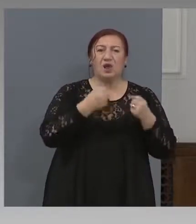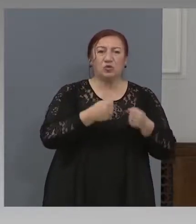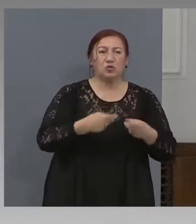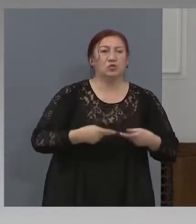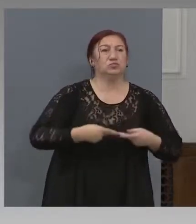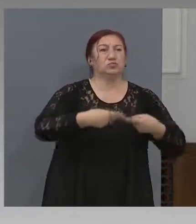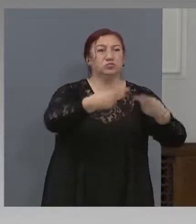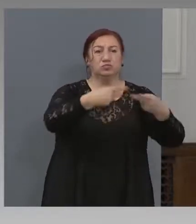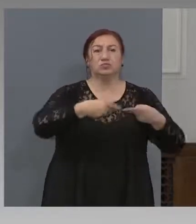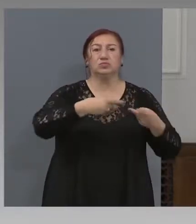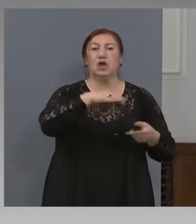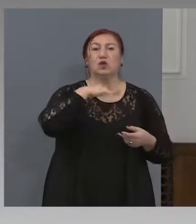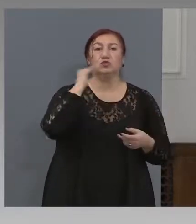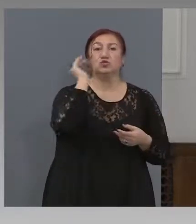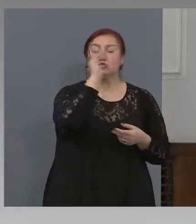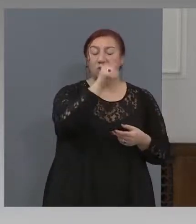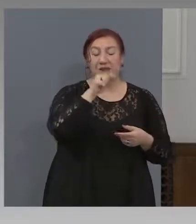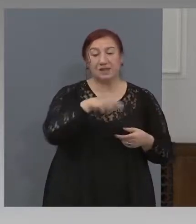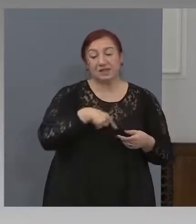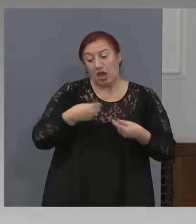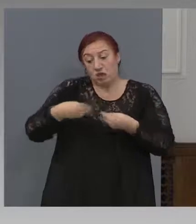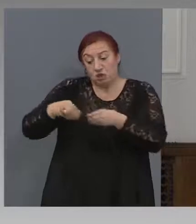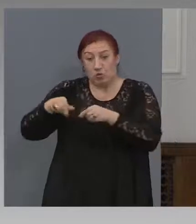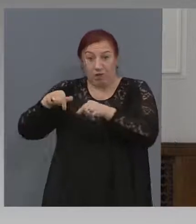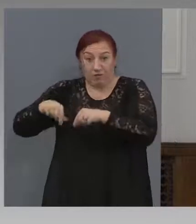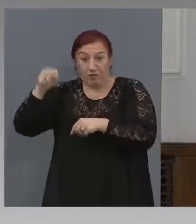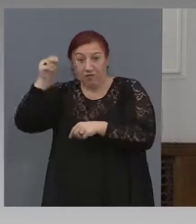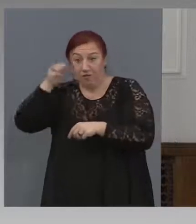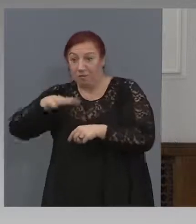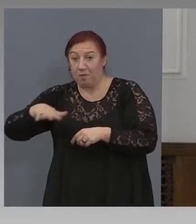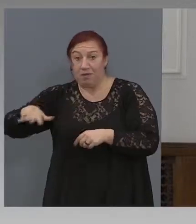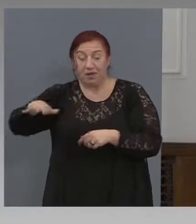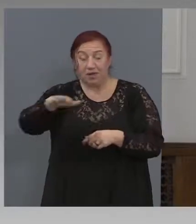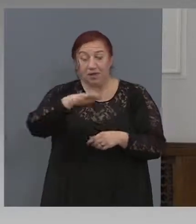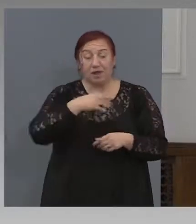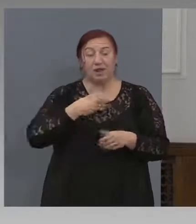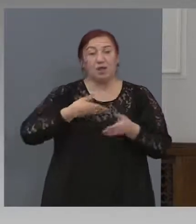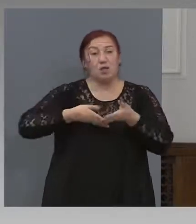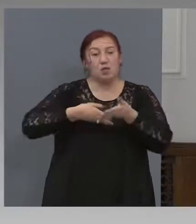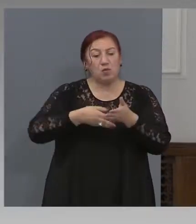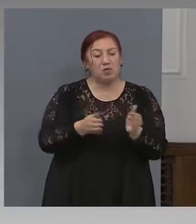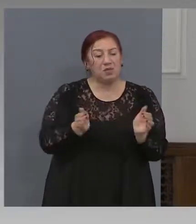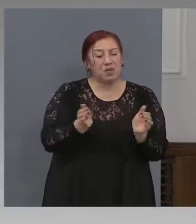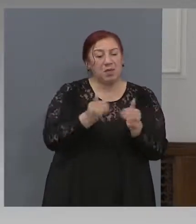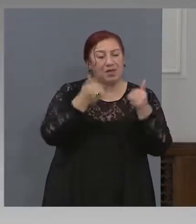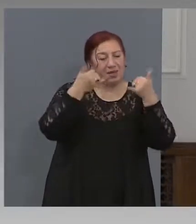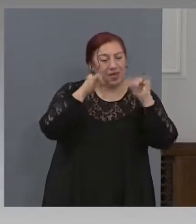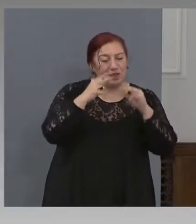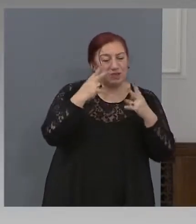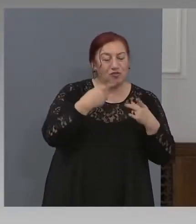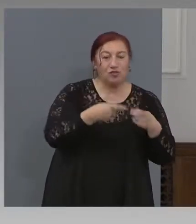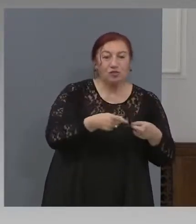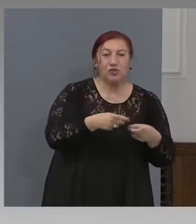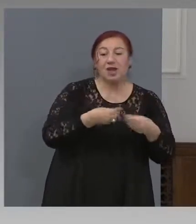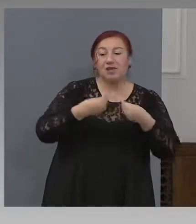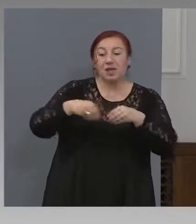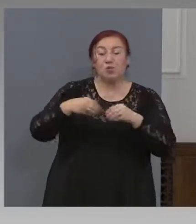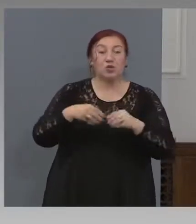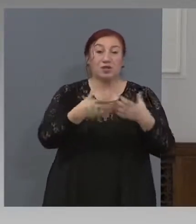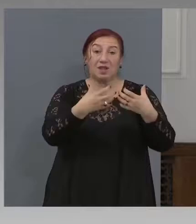изнесено, да намери повече място на нашите регали. Да помогнем на малките животновъди да си продадат